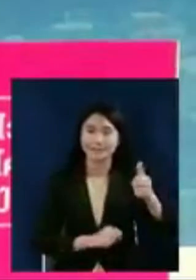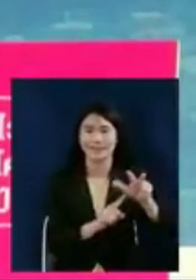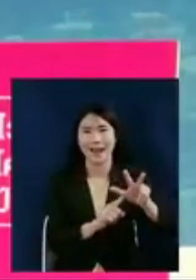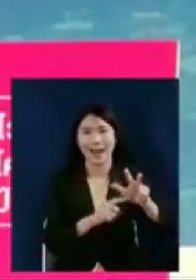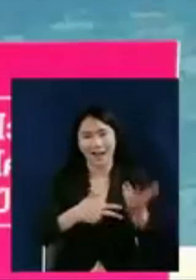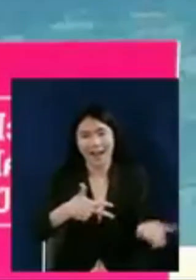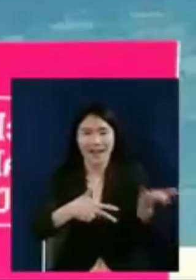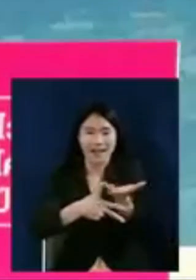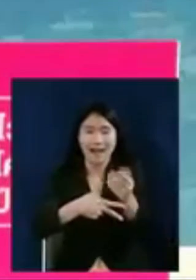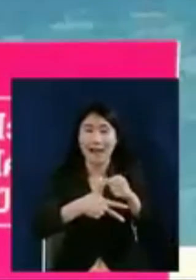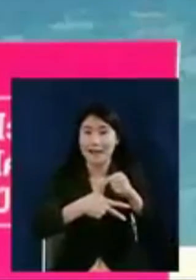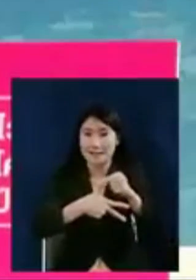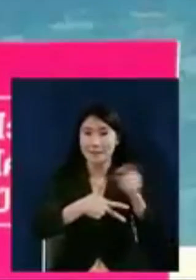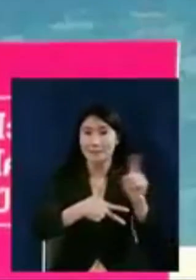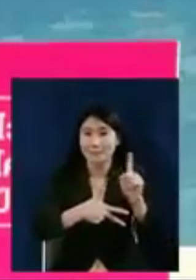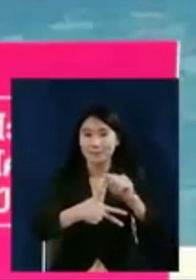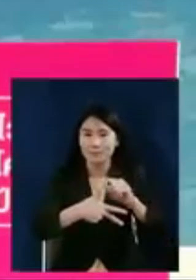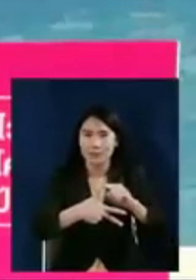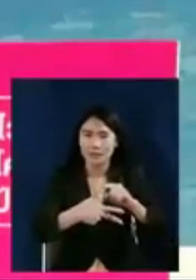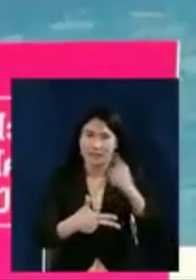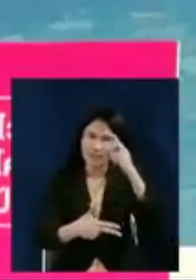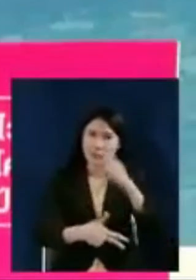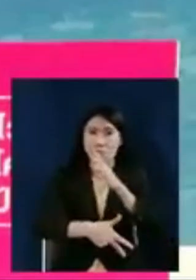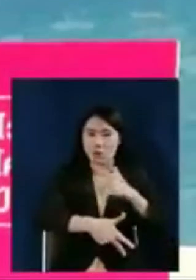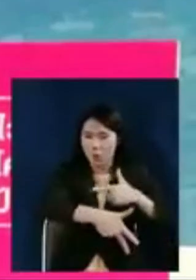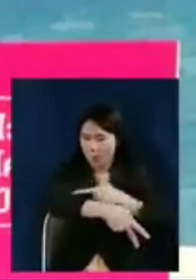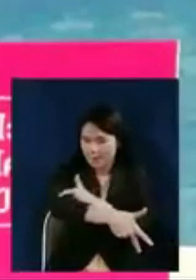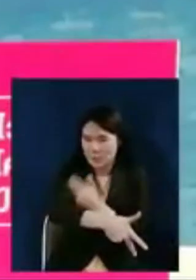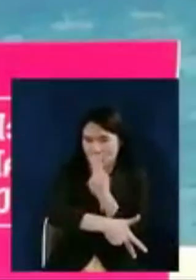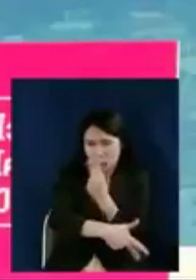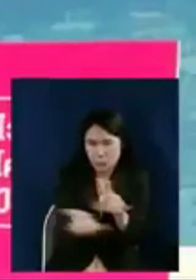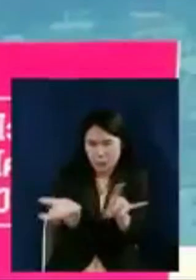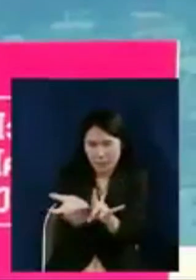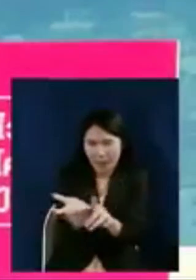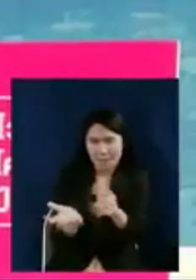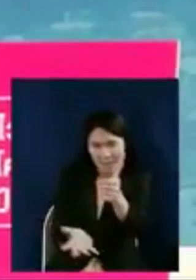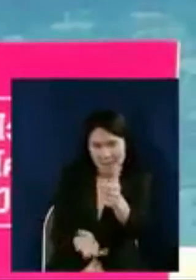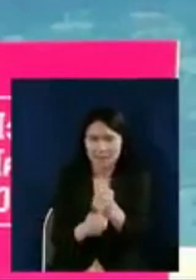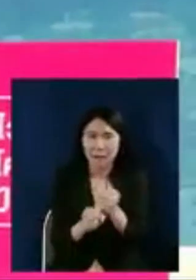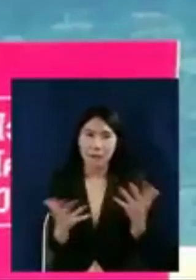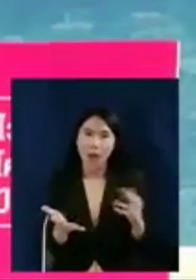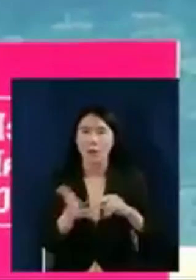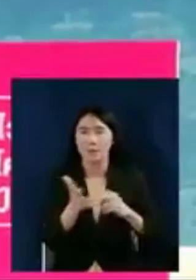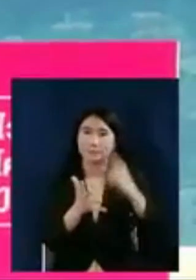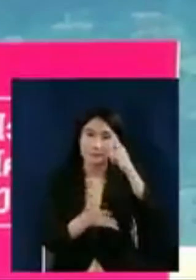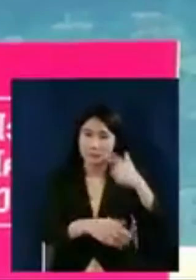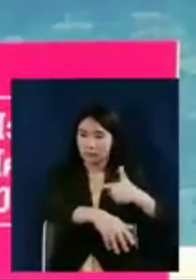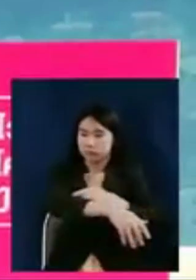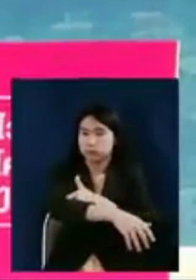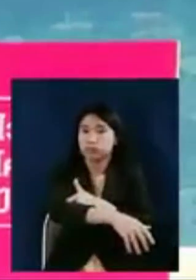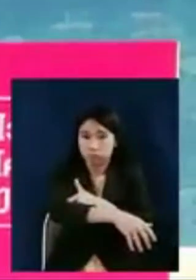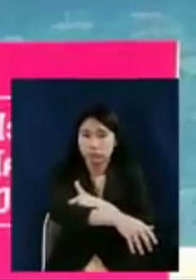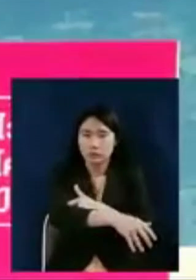เซลล์มนุษย์แล้วสั่งให้ร่างกายสร้างโปรตีนที่มีน้ำแหลมเหมือนเชื้อไวรัสเพื่อให้ร่างกายสร้างภูมิคุ้มกัน